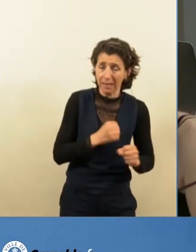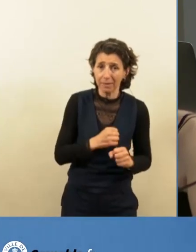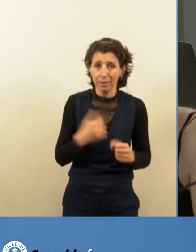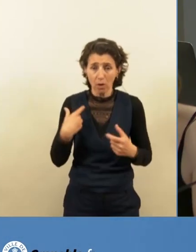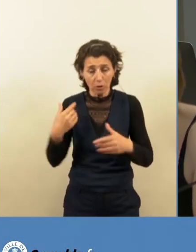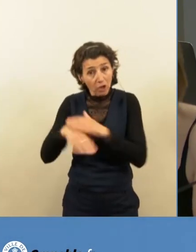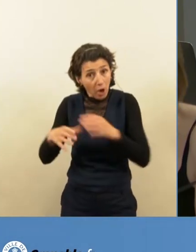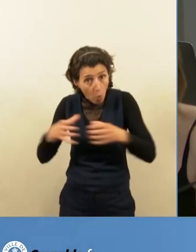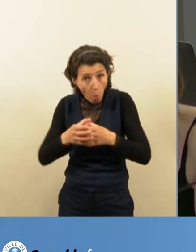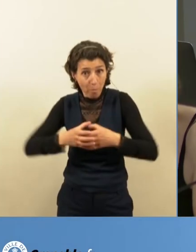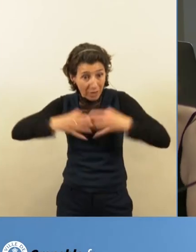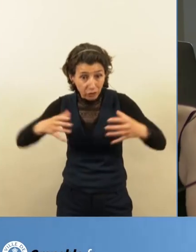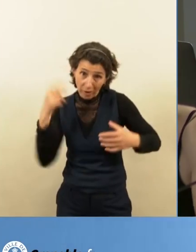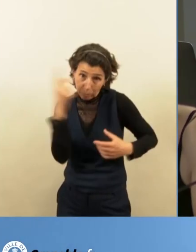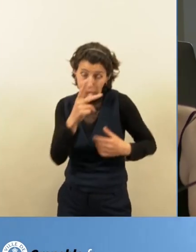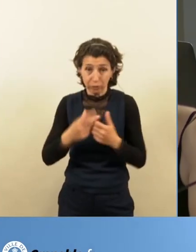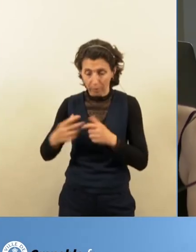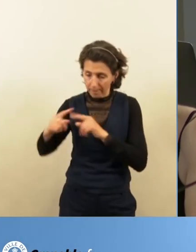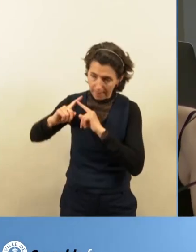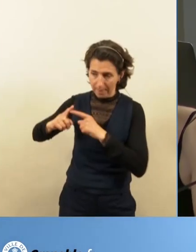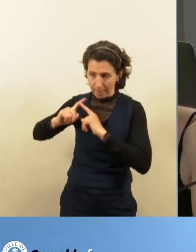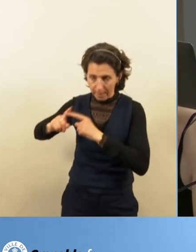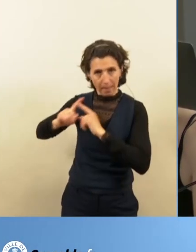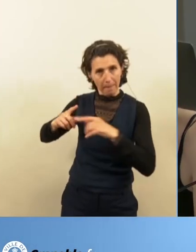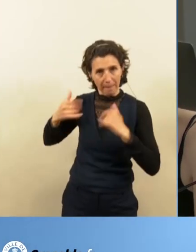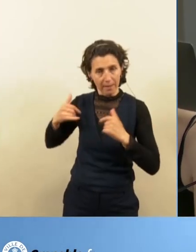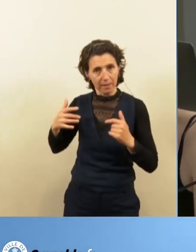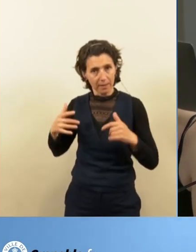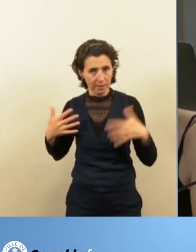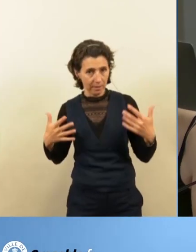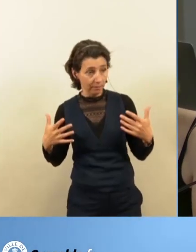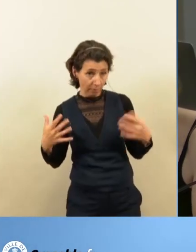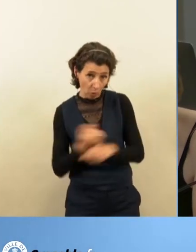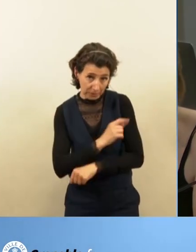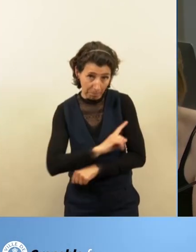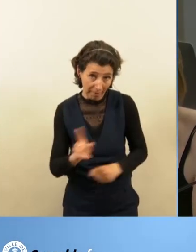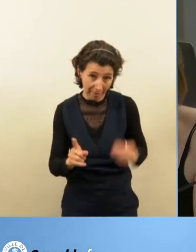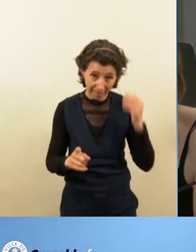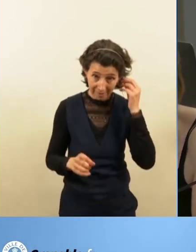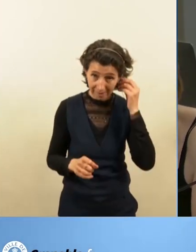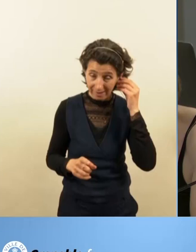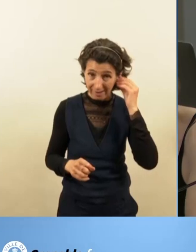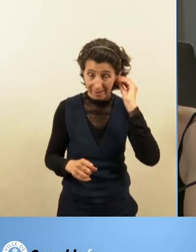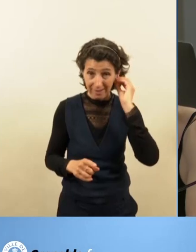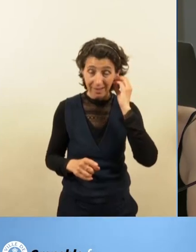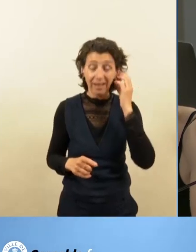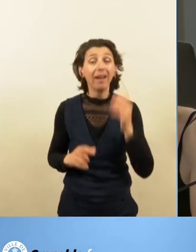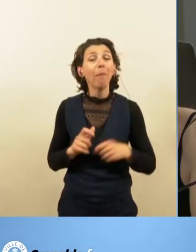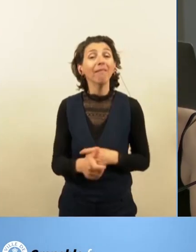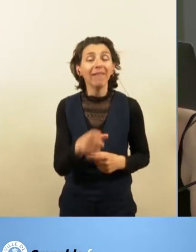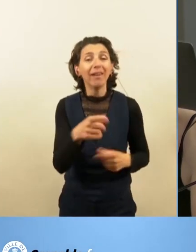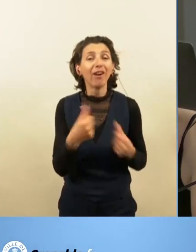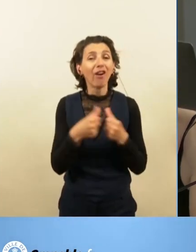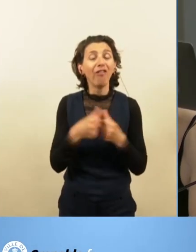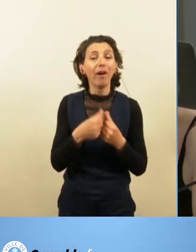majorité que n'avez-vous pas su faire que n'avez-vous pas su faire et bien vous préférez